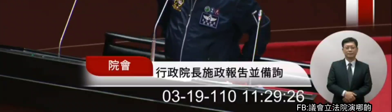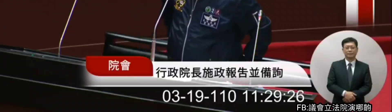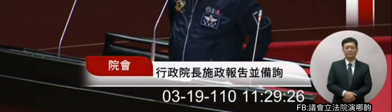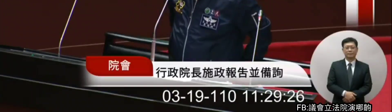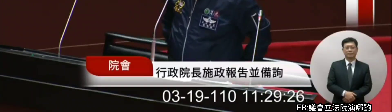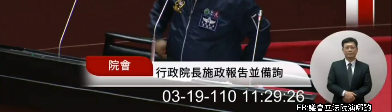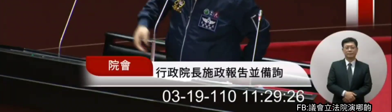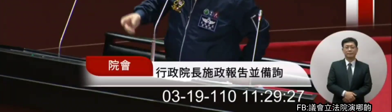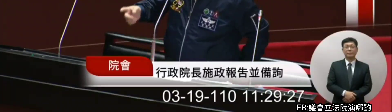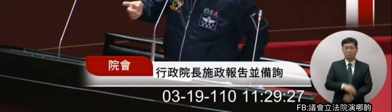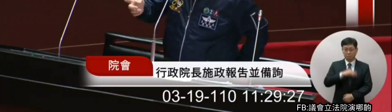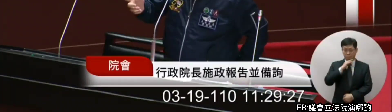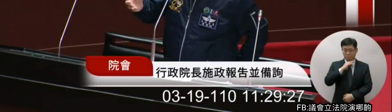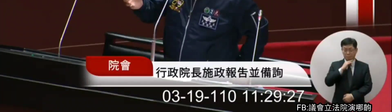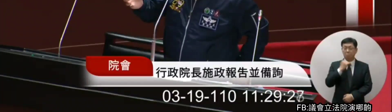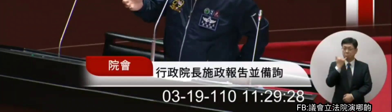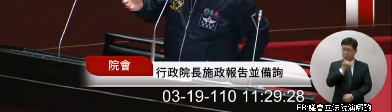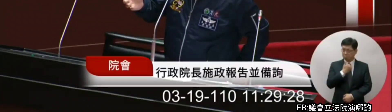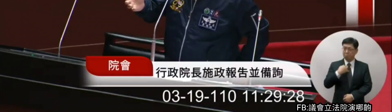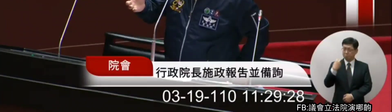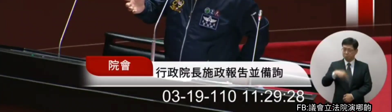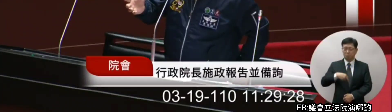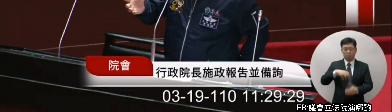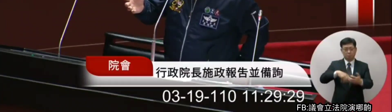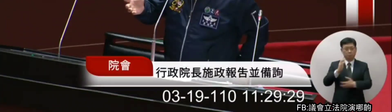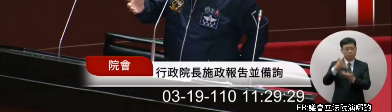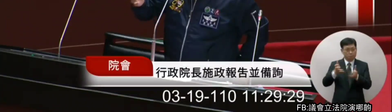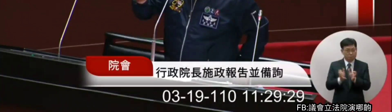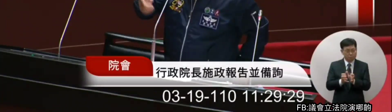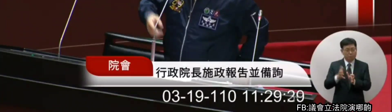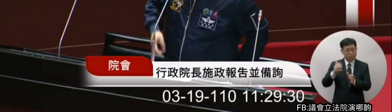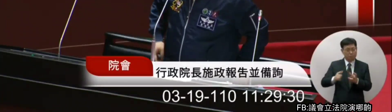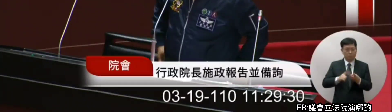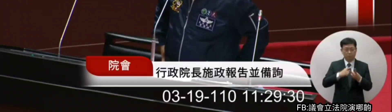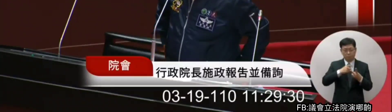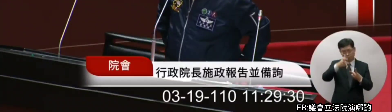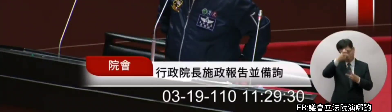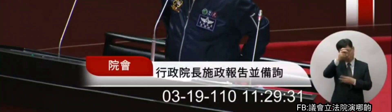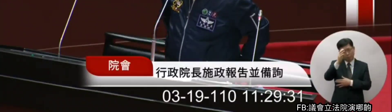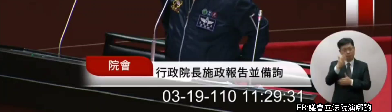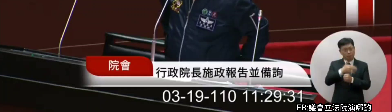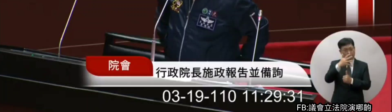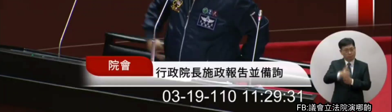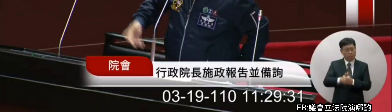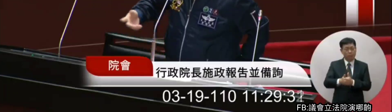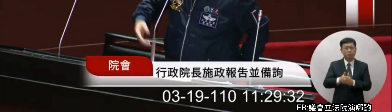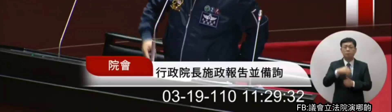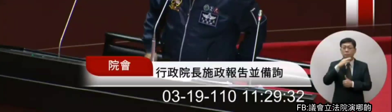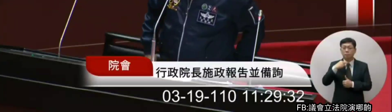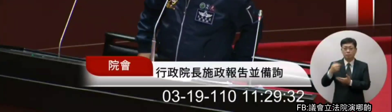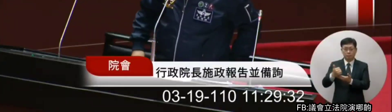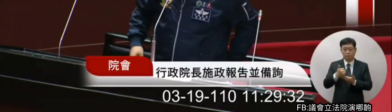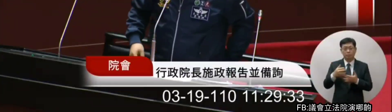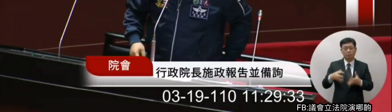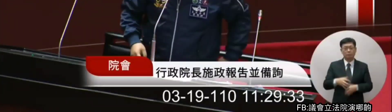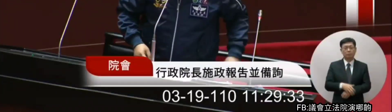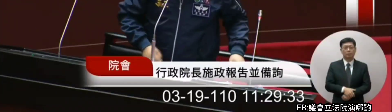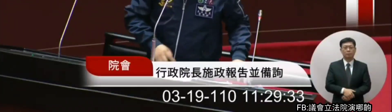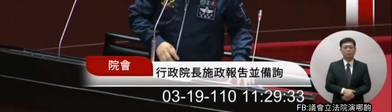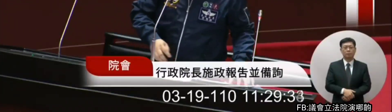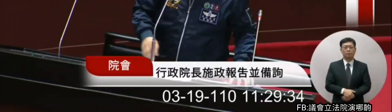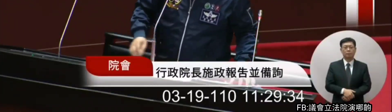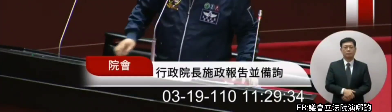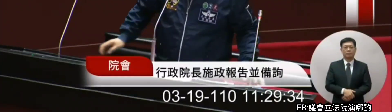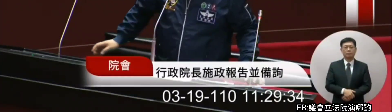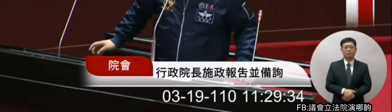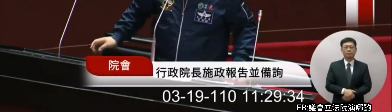好，等会可能还会有内政部部长跟警政署署长，然后等会再请一起。 好，内政部部